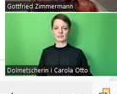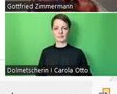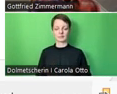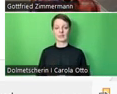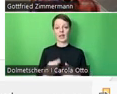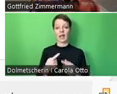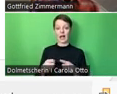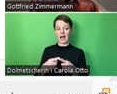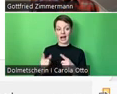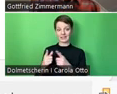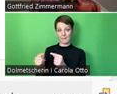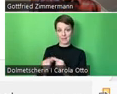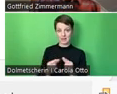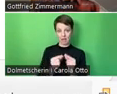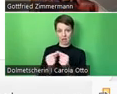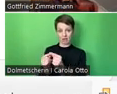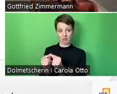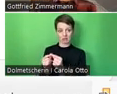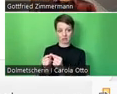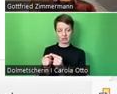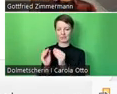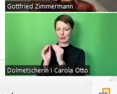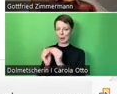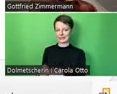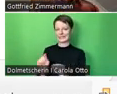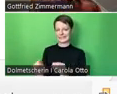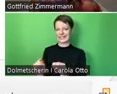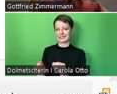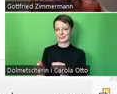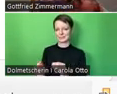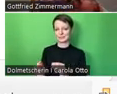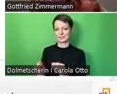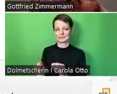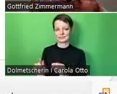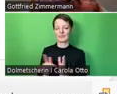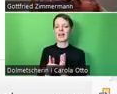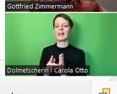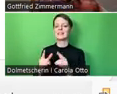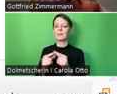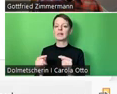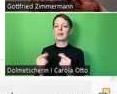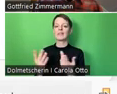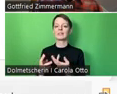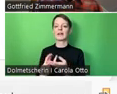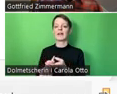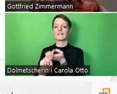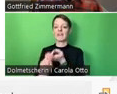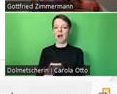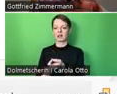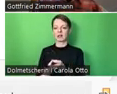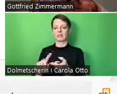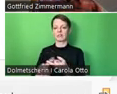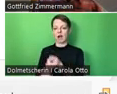Bilder hier sind ein bisschen komplizierter. Die sind nämlich verankert, sagt man dazu. Also wenn ich jetzt da drauf